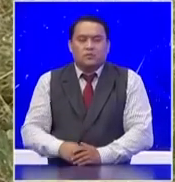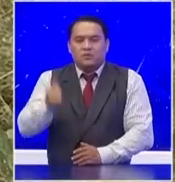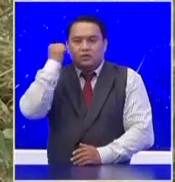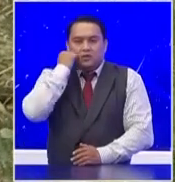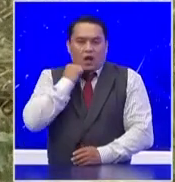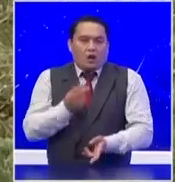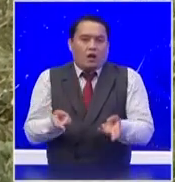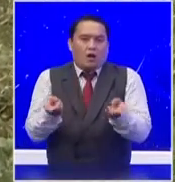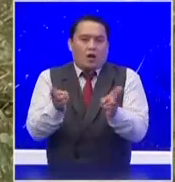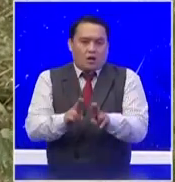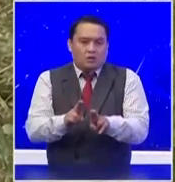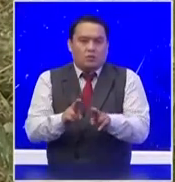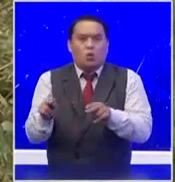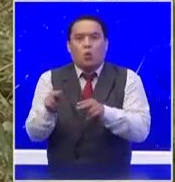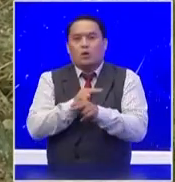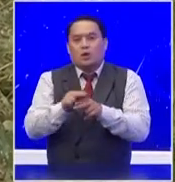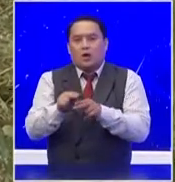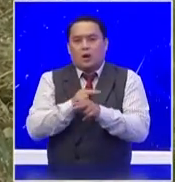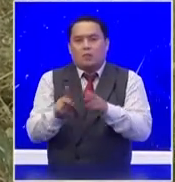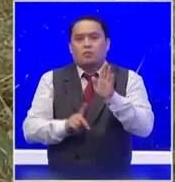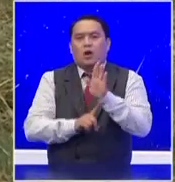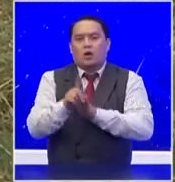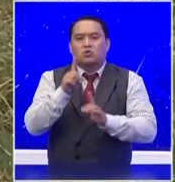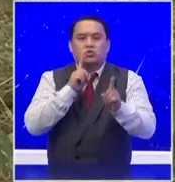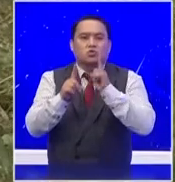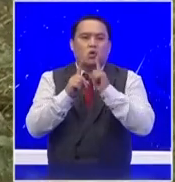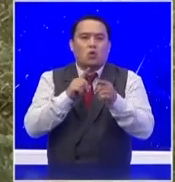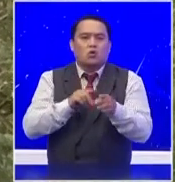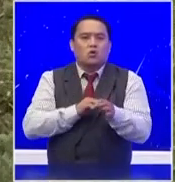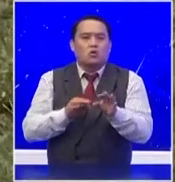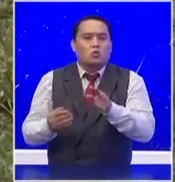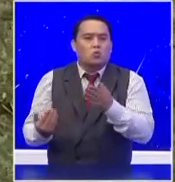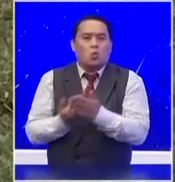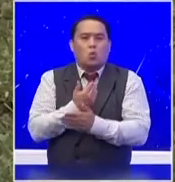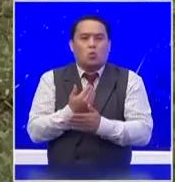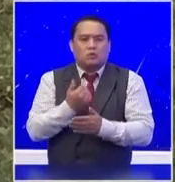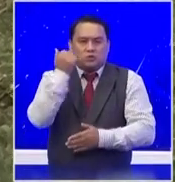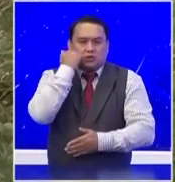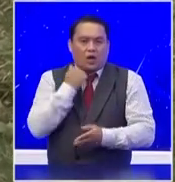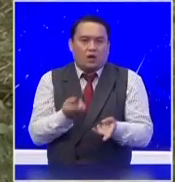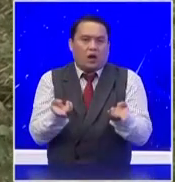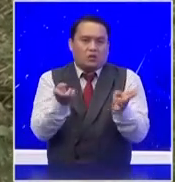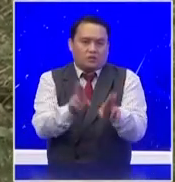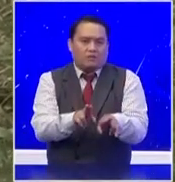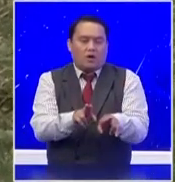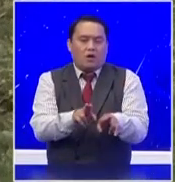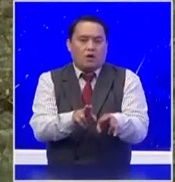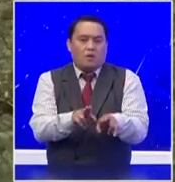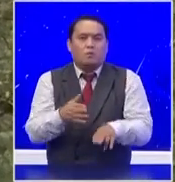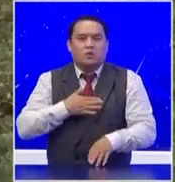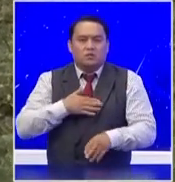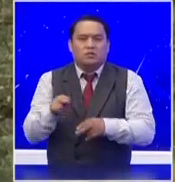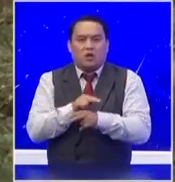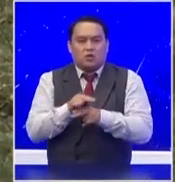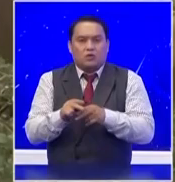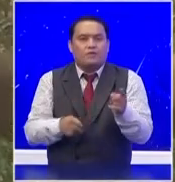міне. Бұл капитальный жасалады деген негізінде. Басында жиналыс болғанда басында капитальный. Енді бұлар тикуші жатыр міне, ескілер қалып жатыр міне. Бұның бәрін бізге жасап